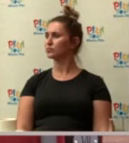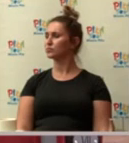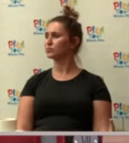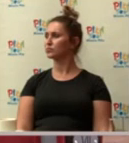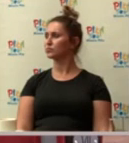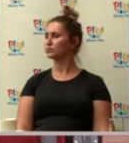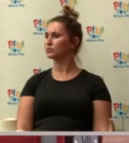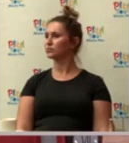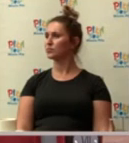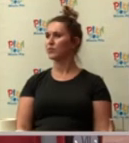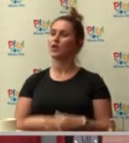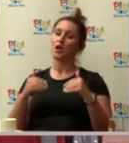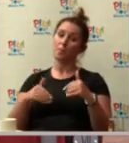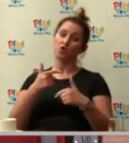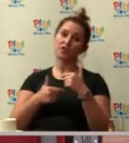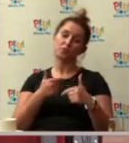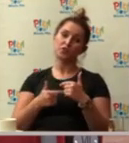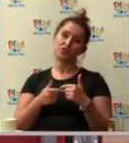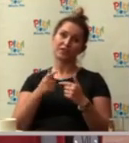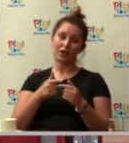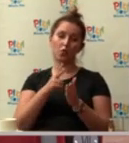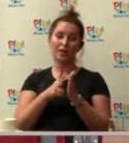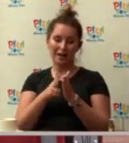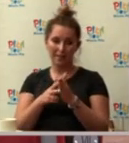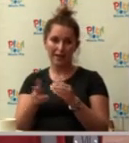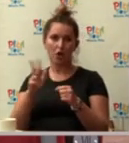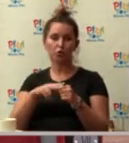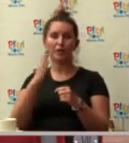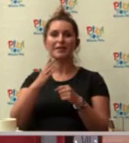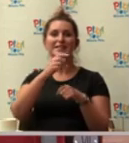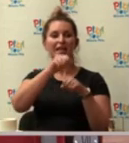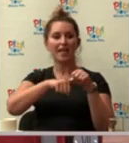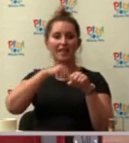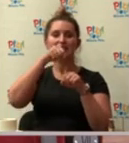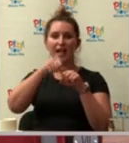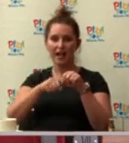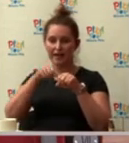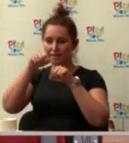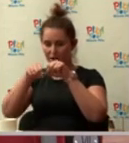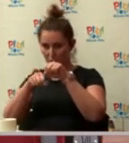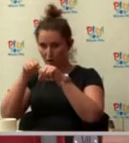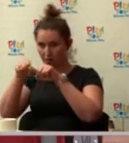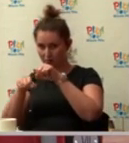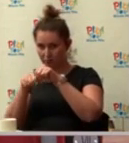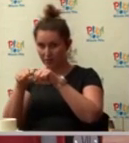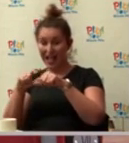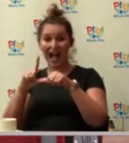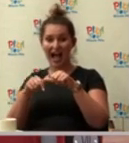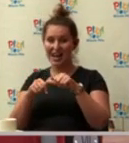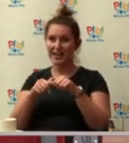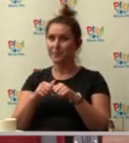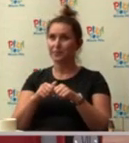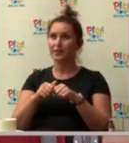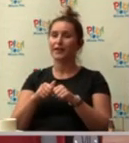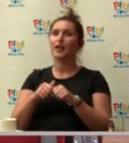ustalić sprawców, tak jak pan prezes mówił, ale to będzie po czasie, jak już nam się jakaś krzywda stanie. Nie będzie można